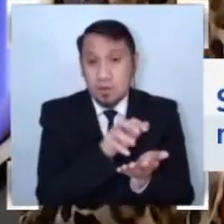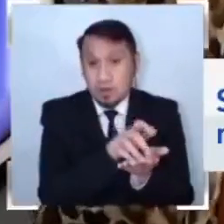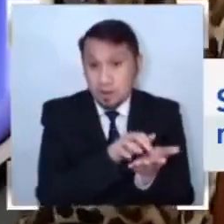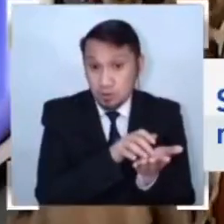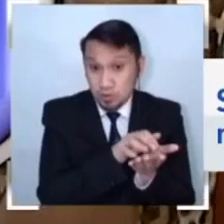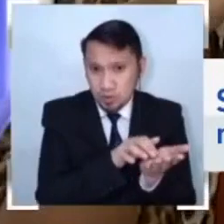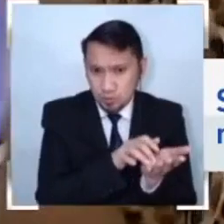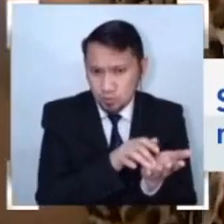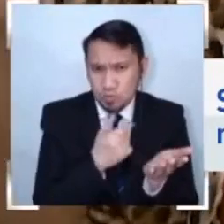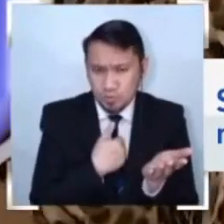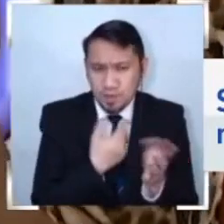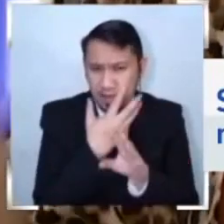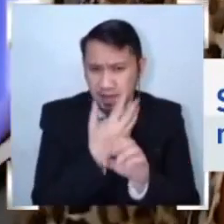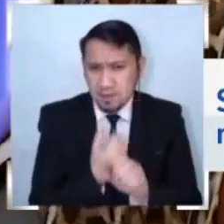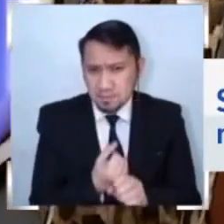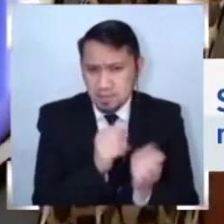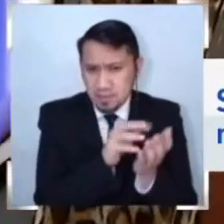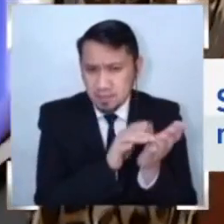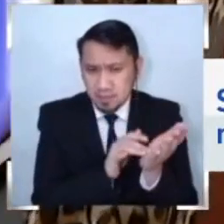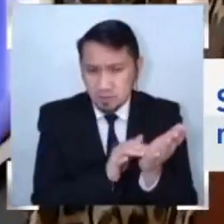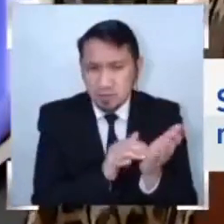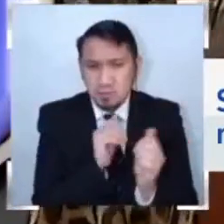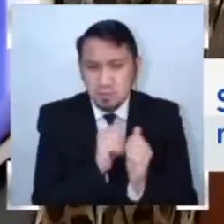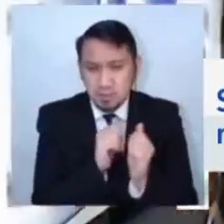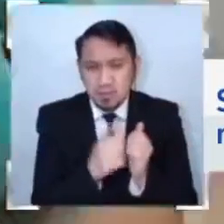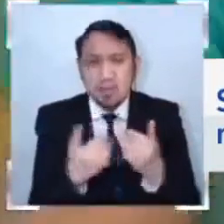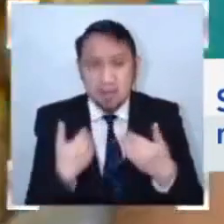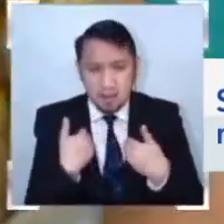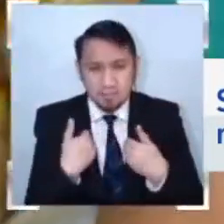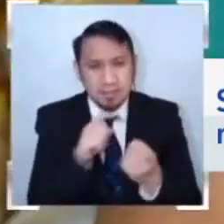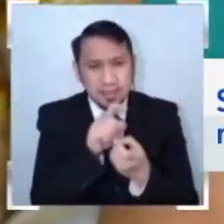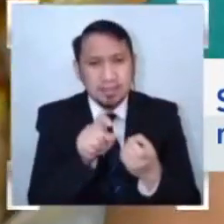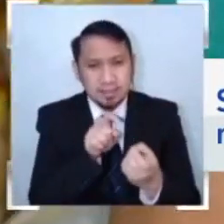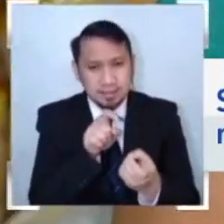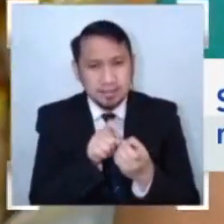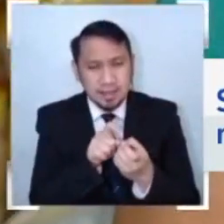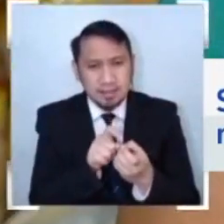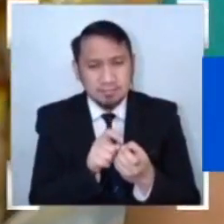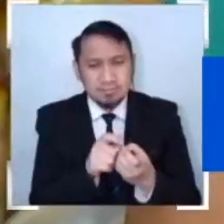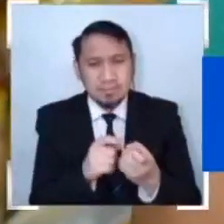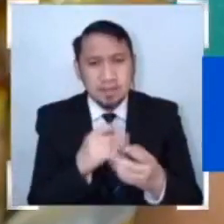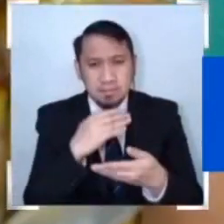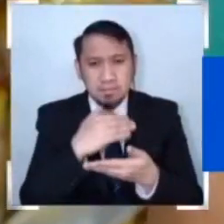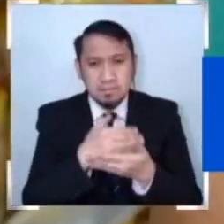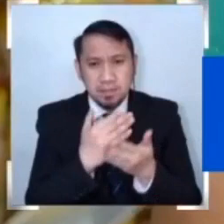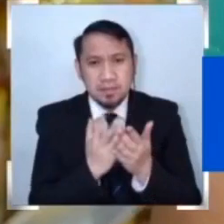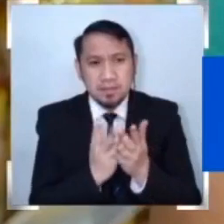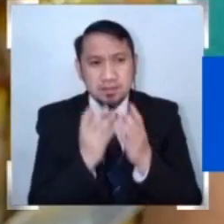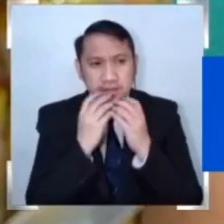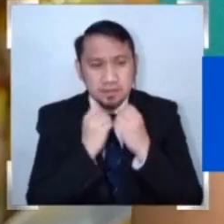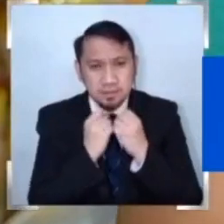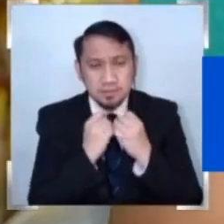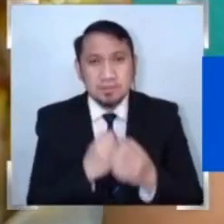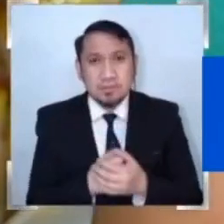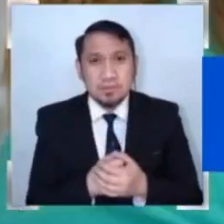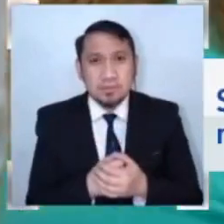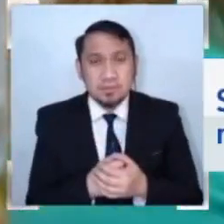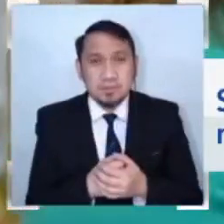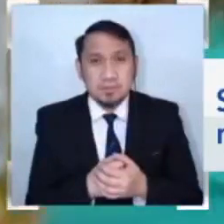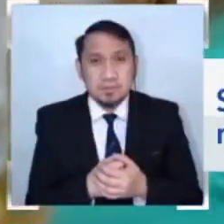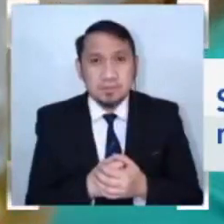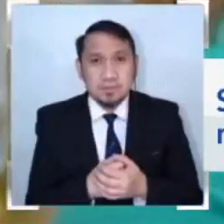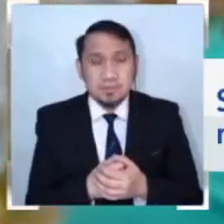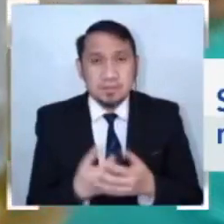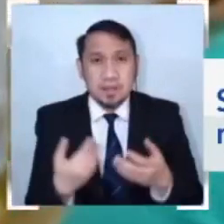para alam hindi ako mag-exceed dun sa allocated budget ko. Dati, ang nabili kami na, meron kasi dito eh,